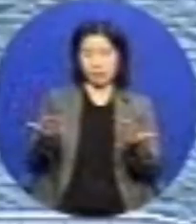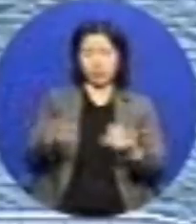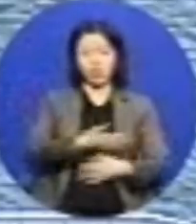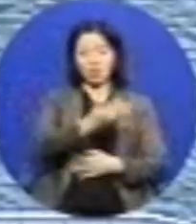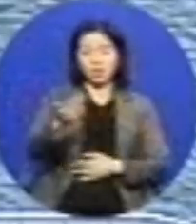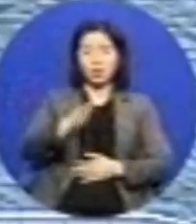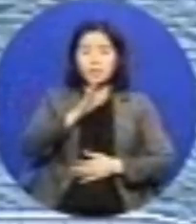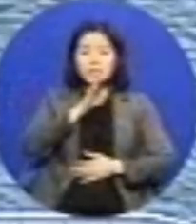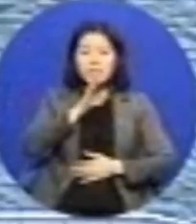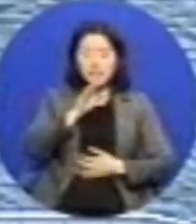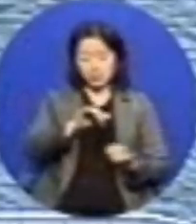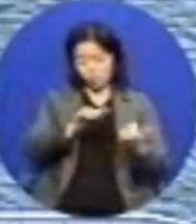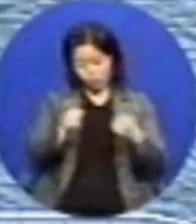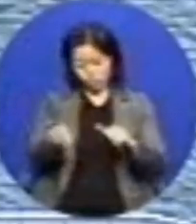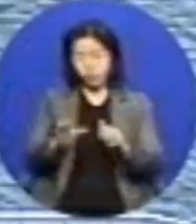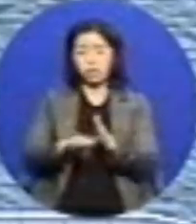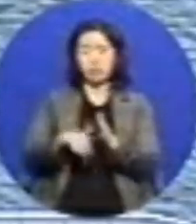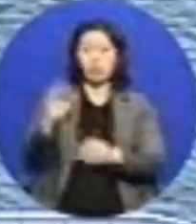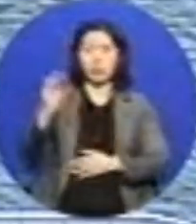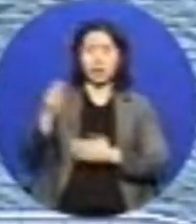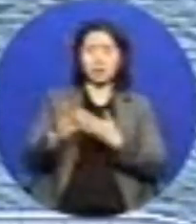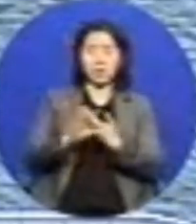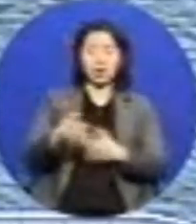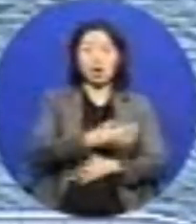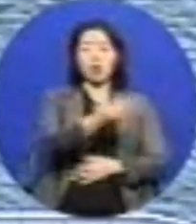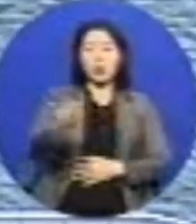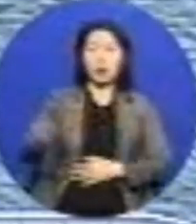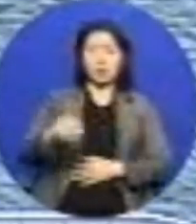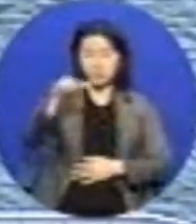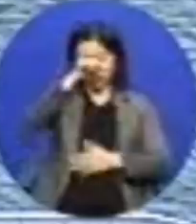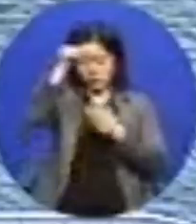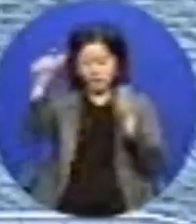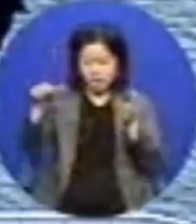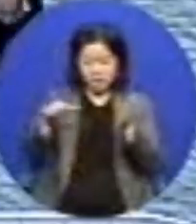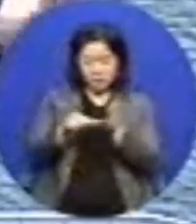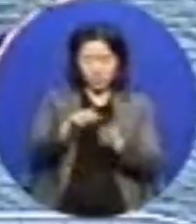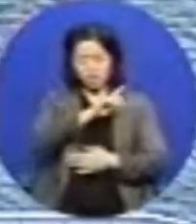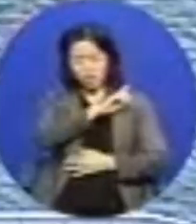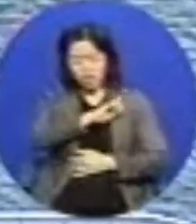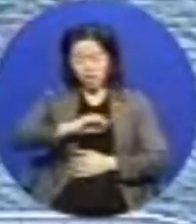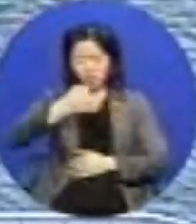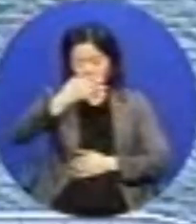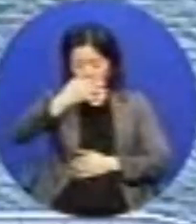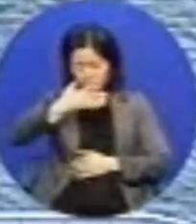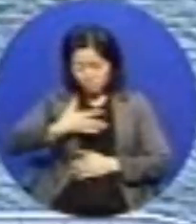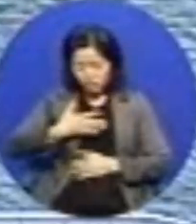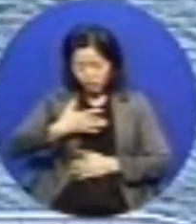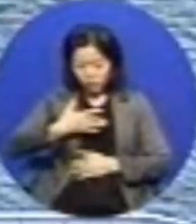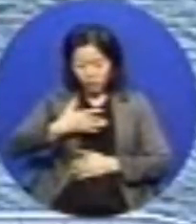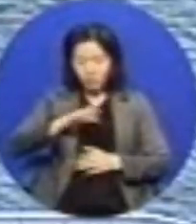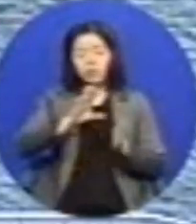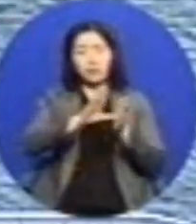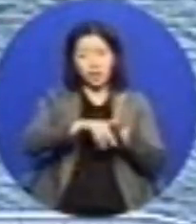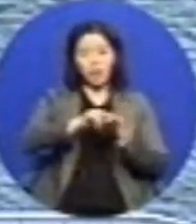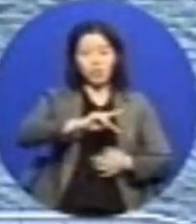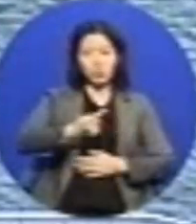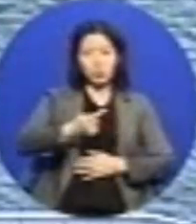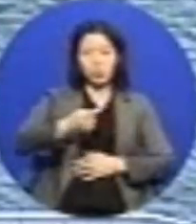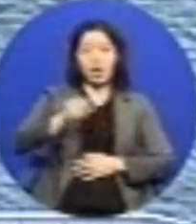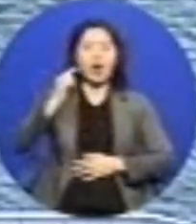진짜 죽을 때가 되면 그러면 여러분의 인생에 가장 힘들었던 일들도 차 아름다운 추억이 돼요